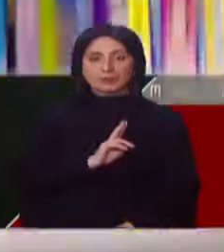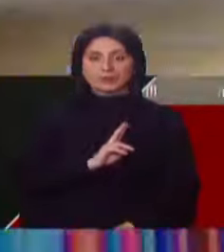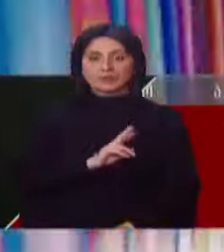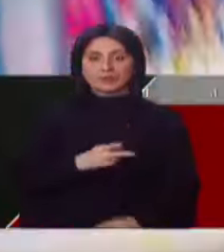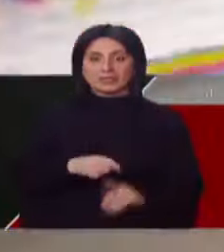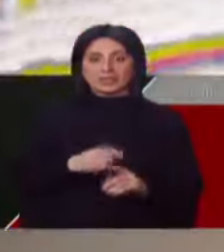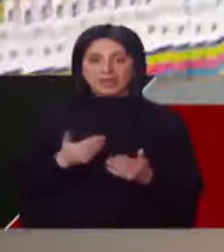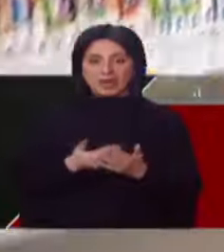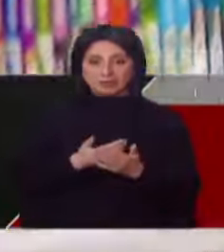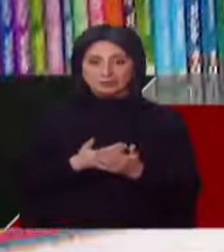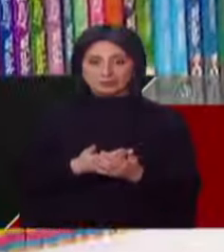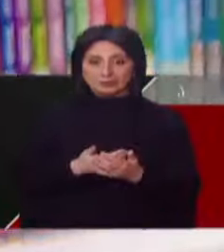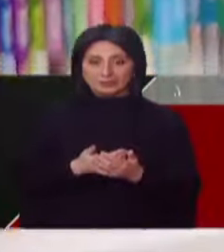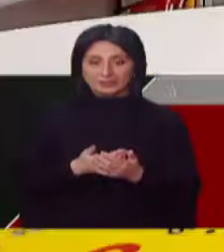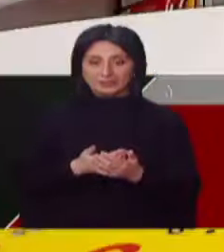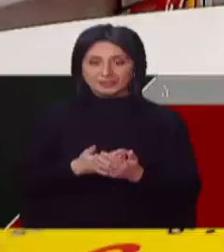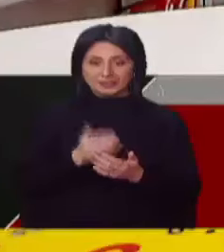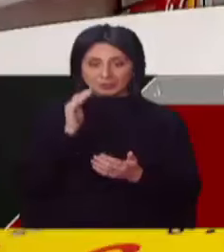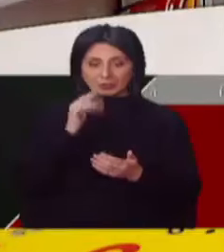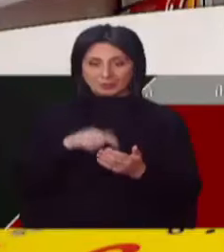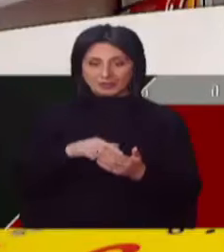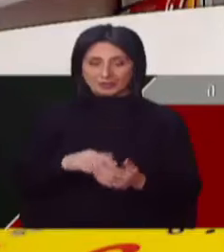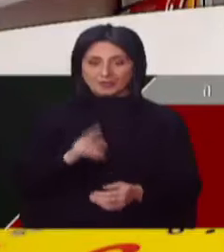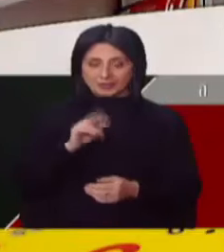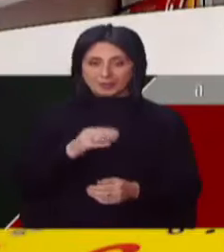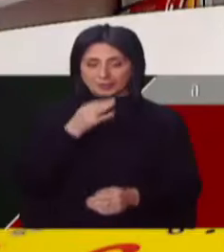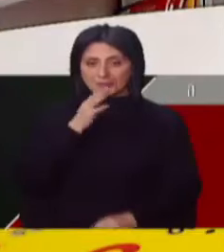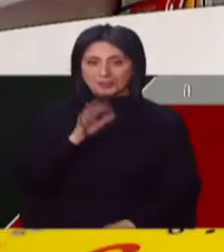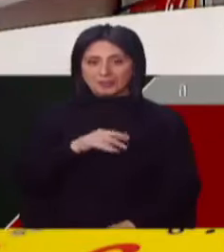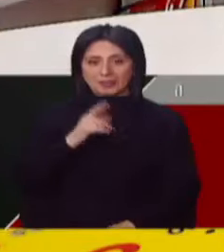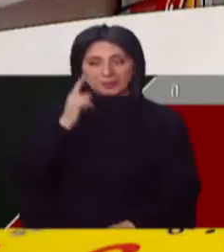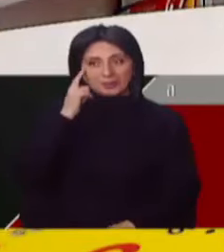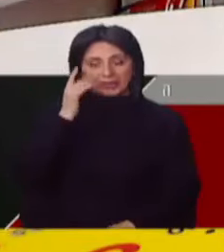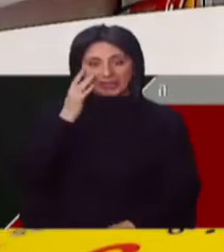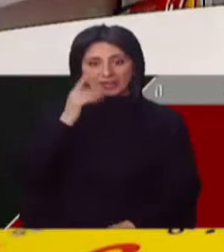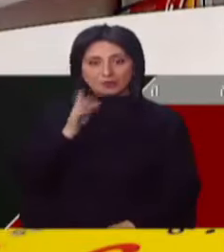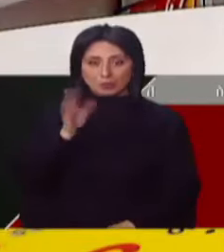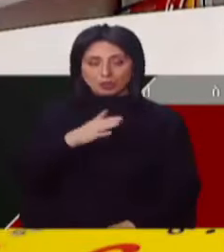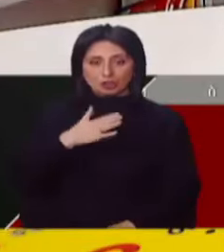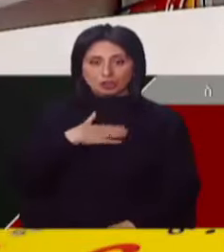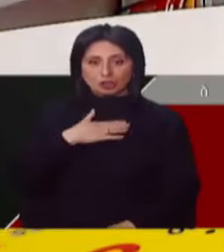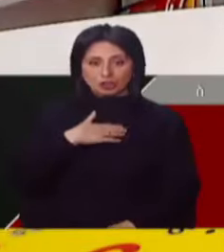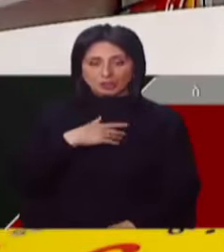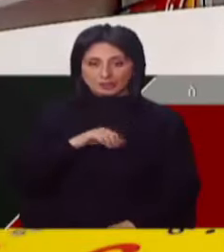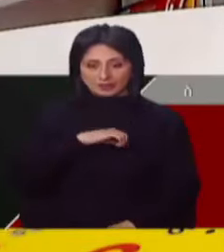მიყვარს ამბებს რო უსმენ ხოლმე და მერე ვიფიქრე, რომ მოდი